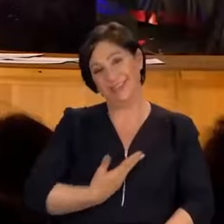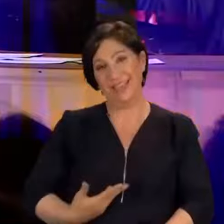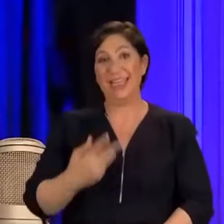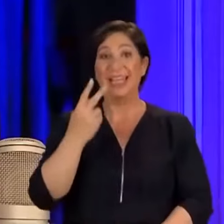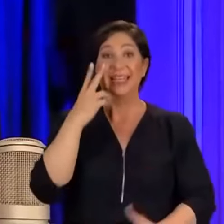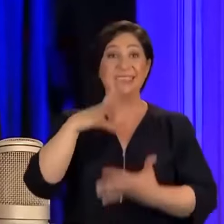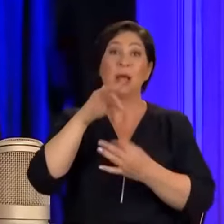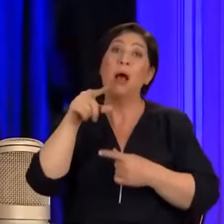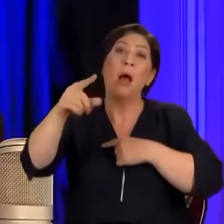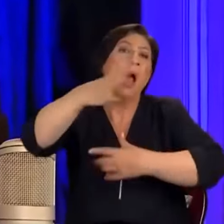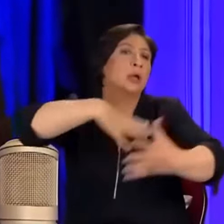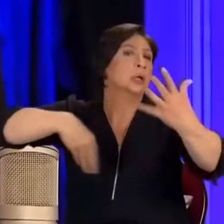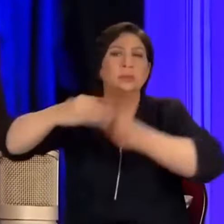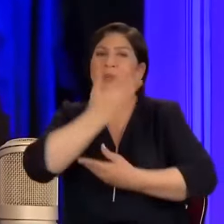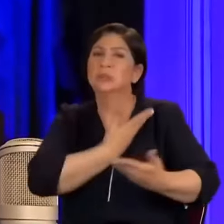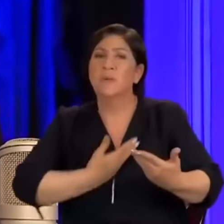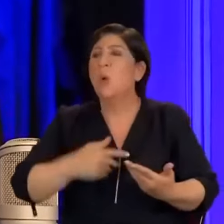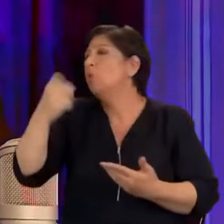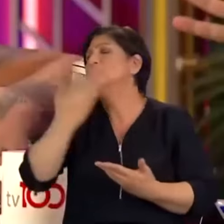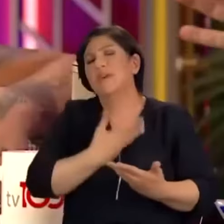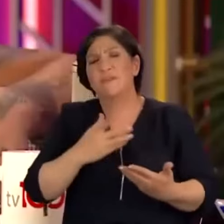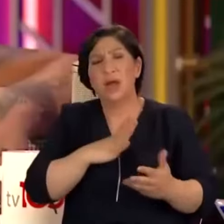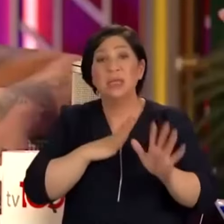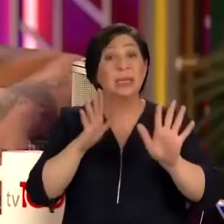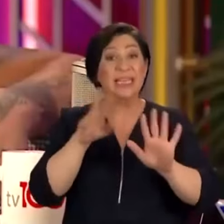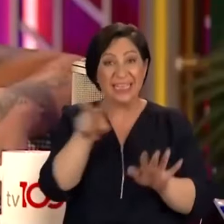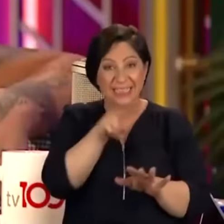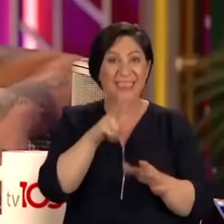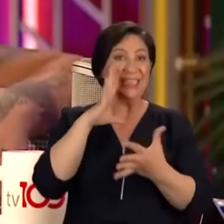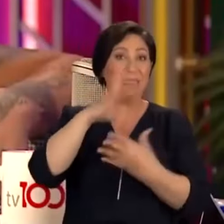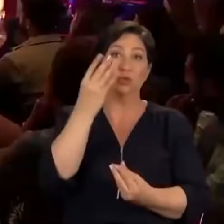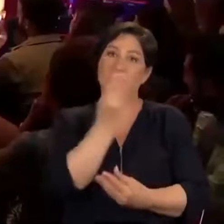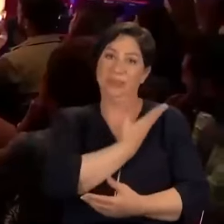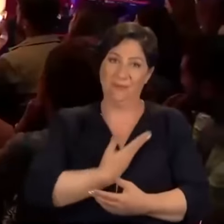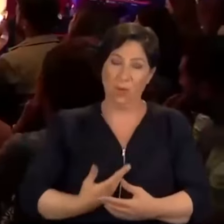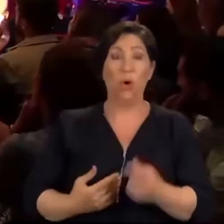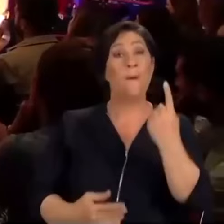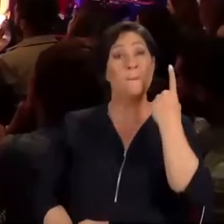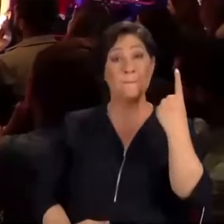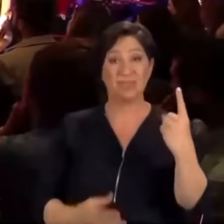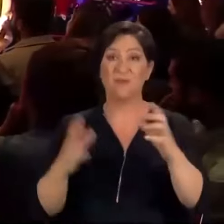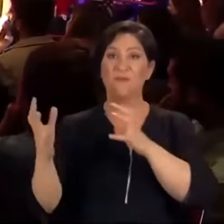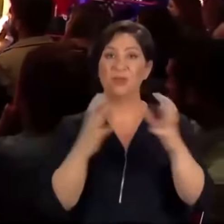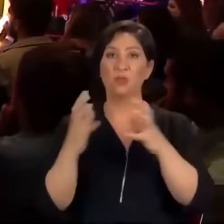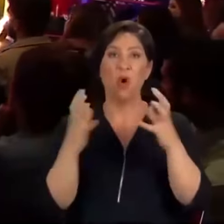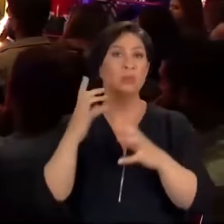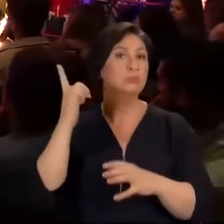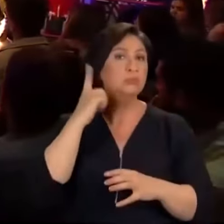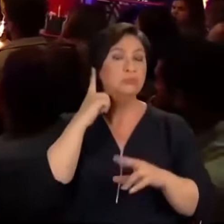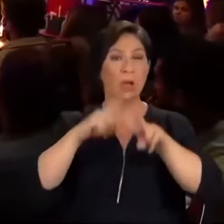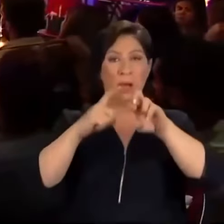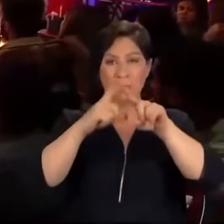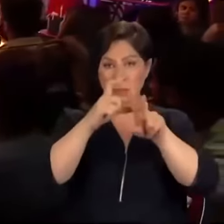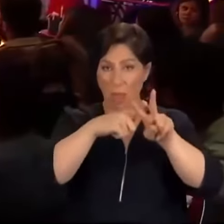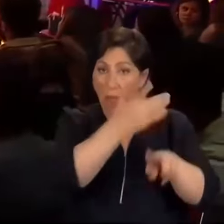sevdiği insan var Her herkes sbir benim Sev vardır başka birini sev de vardır Aynen çok sevdiği iki insan var Birisi futbol camiasından